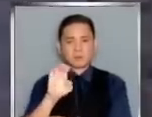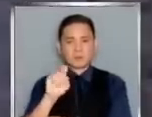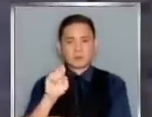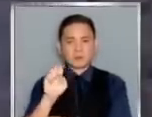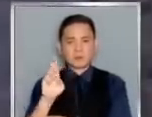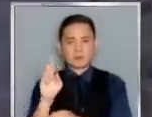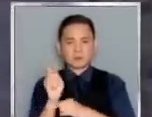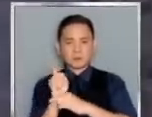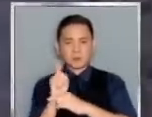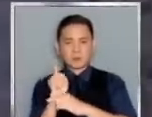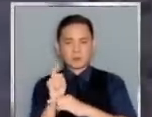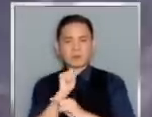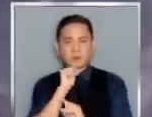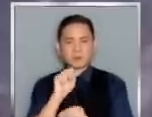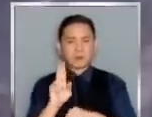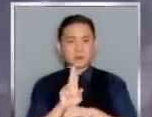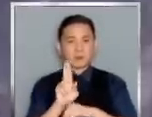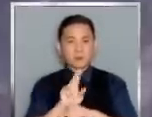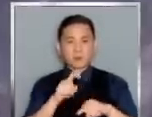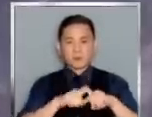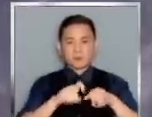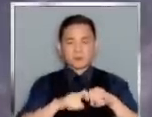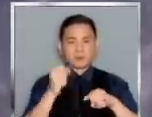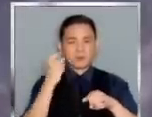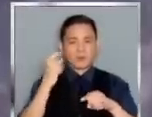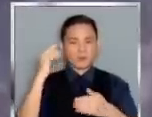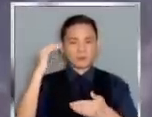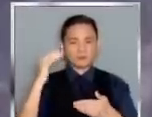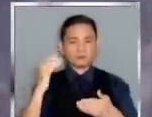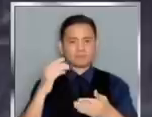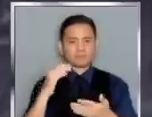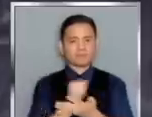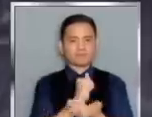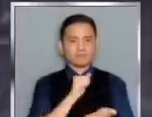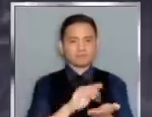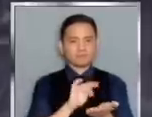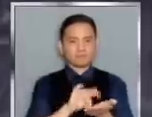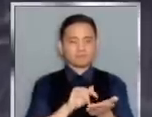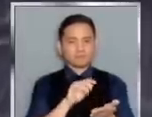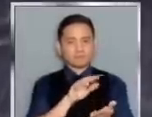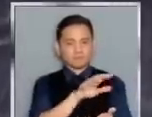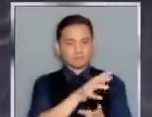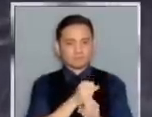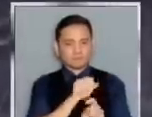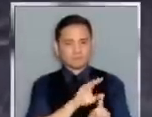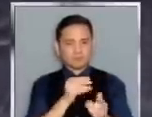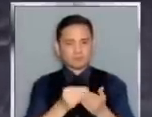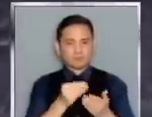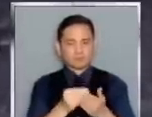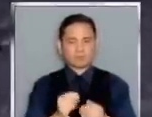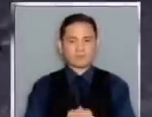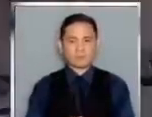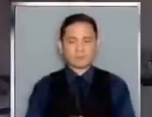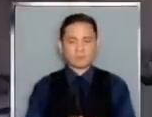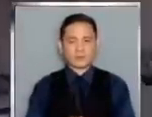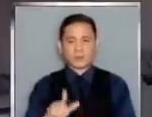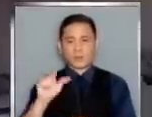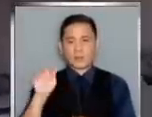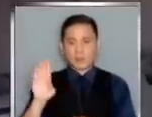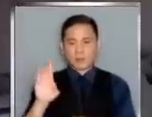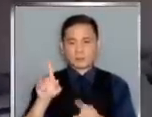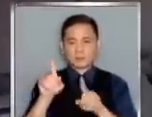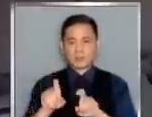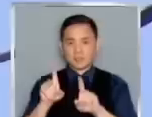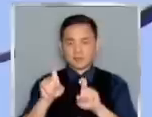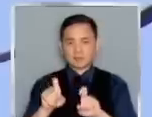hindi umano nababawasan ang kanyang load. At nang maitala na ang aktwal niyang konsumo matapos dumaan sa masusing laboratory test ng metro, lumabas na